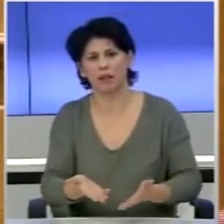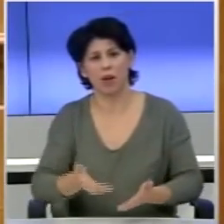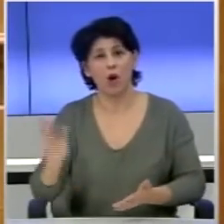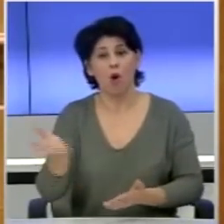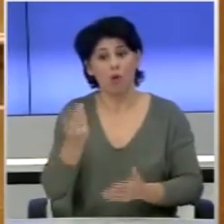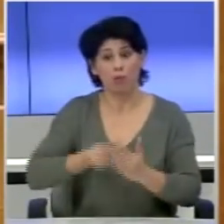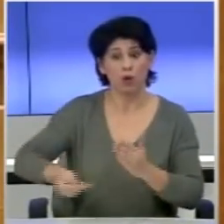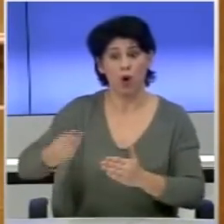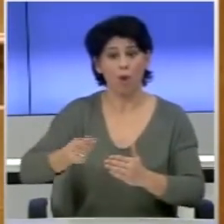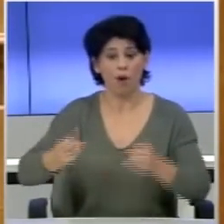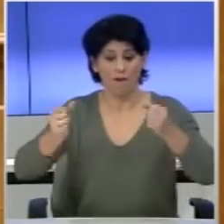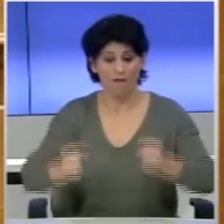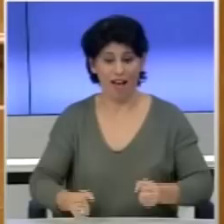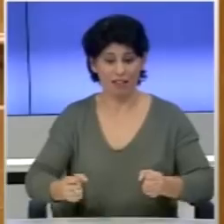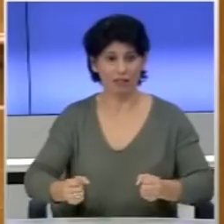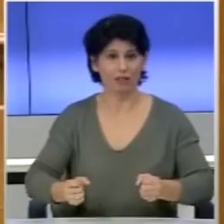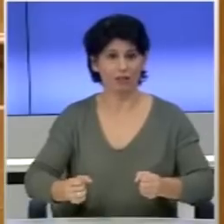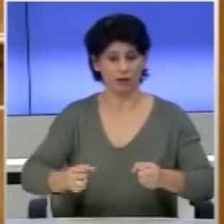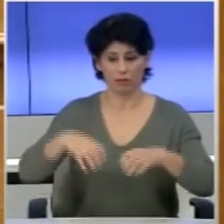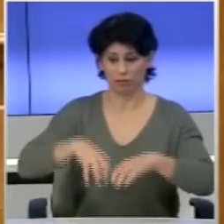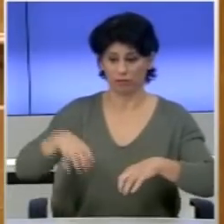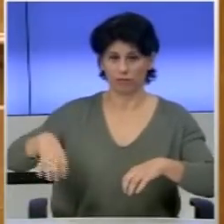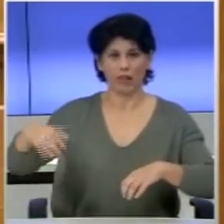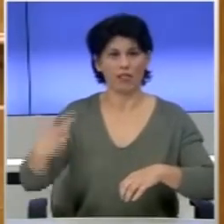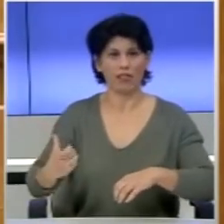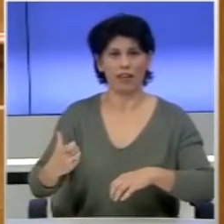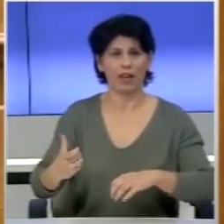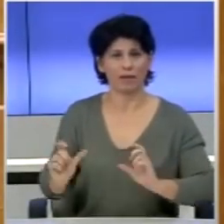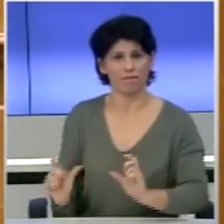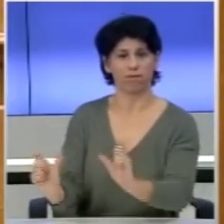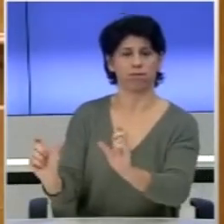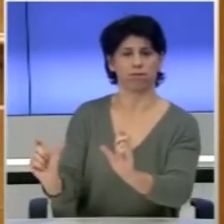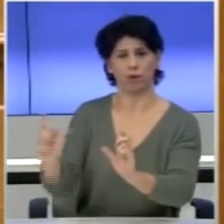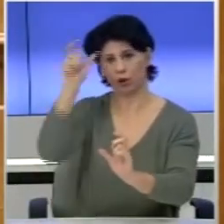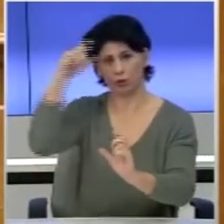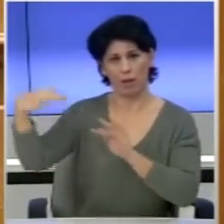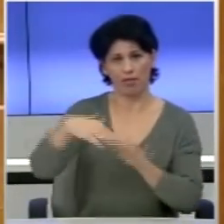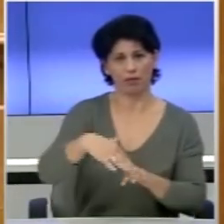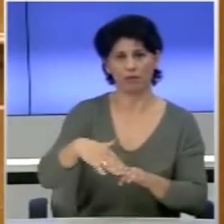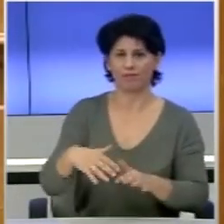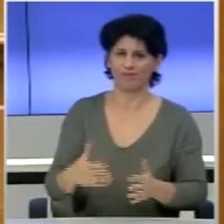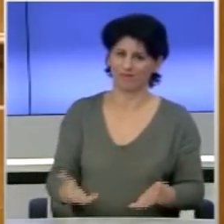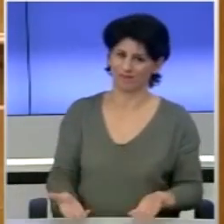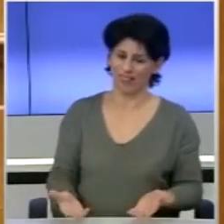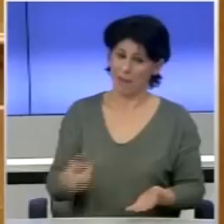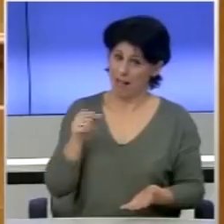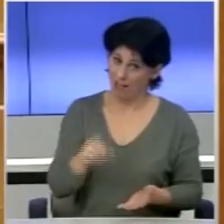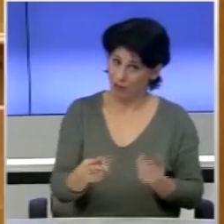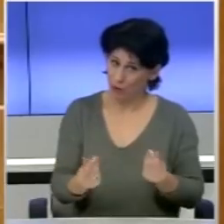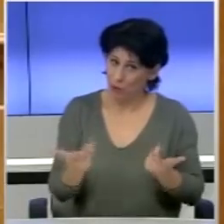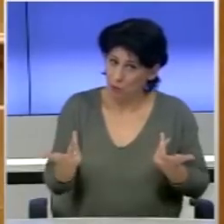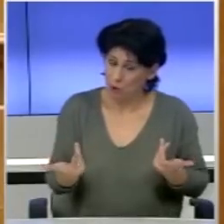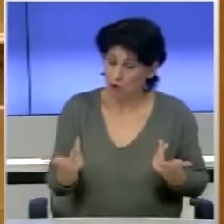περισσότερες βάσεις έχουμε, τόσο μεγαλύτερα εμπόδια θα μπαίνουν στην τουρκική επιθετικότητα. Αν είναι έτσι, πώς γίνεται το